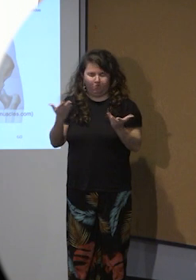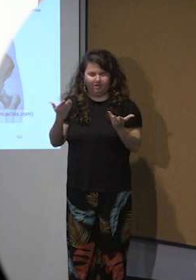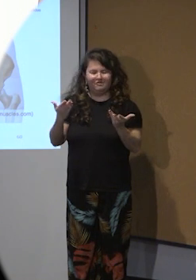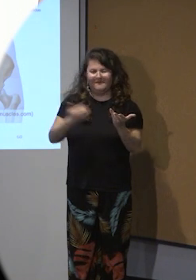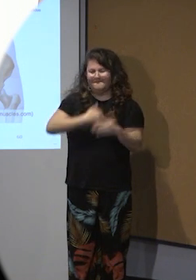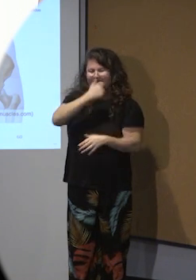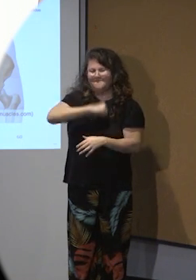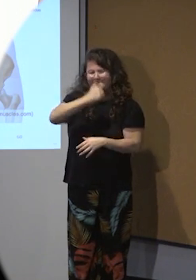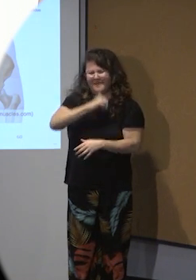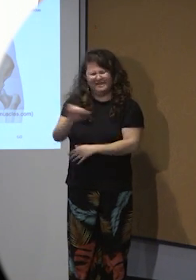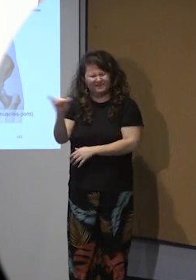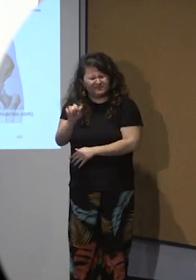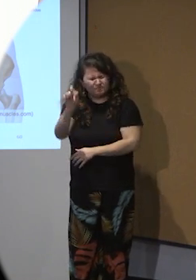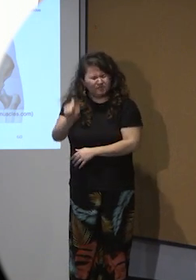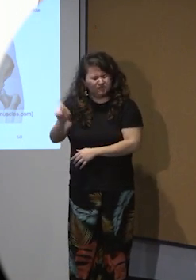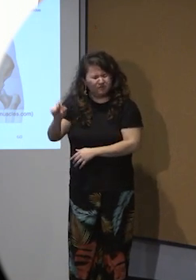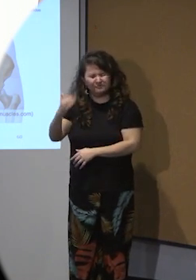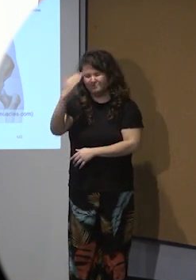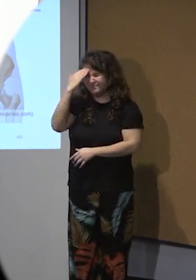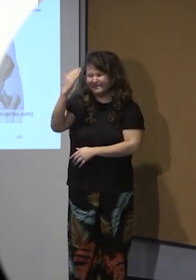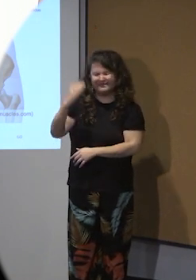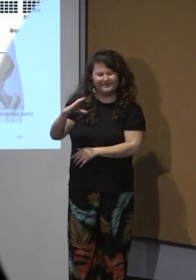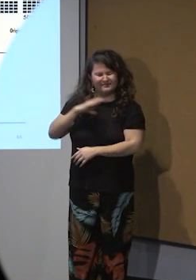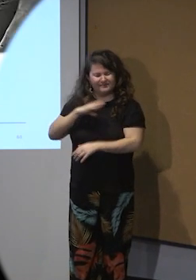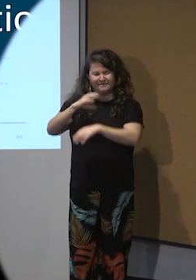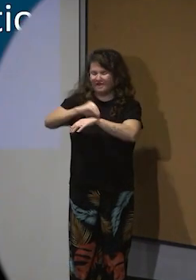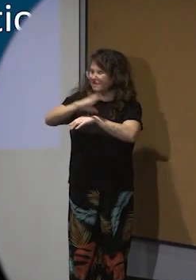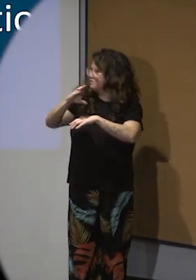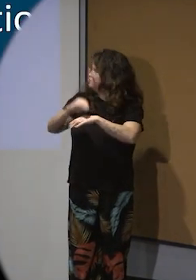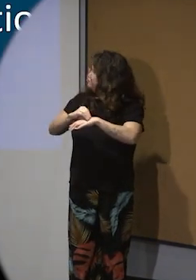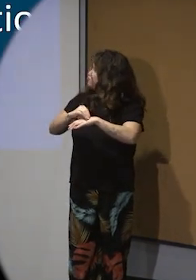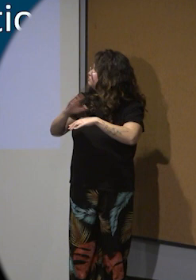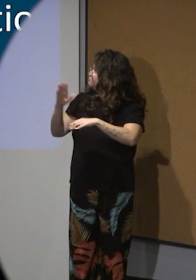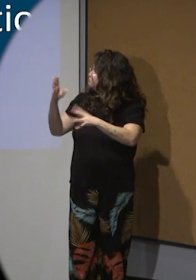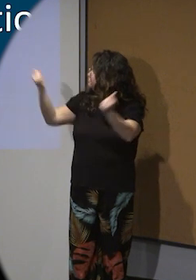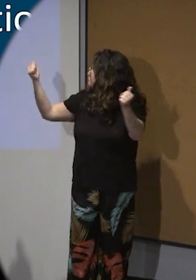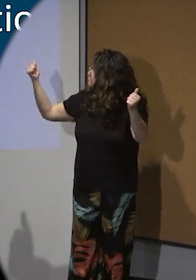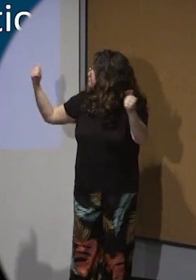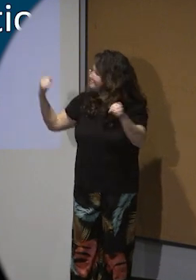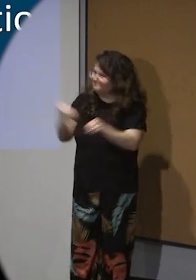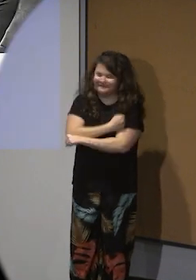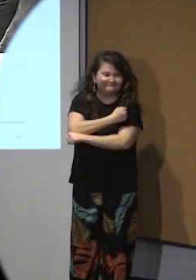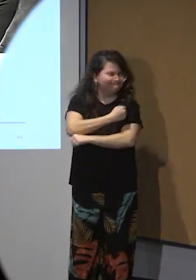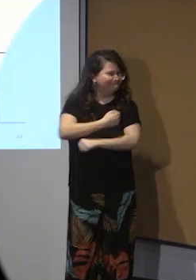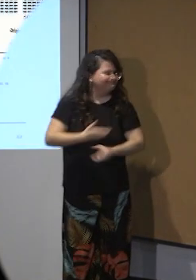douleurs, c'était ceux qui avaient certains muscles, notamment le multifidus. Alors, mince, c'était pas ça que je voulais faire.